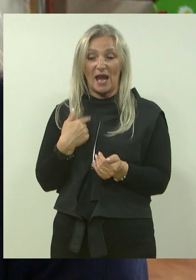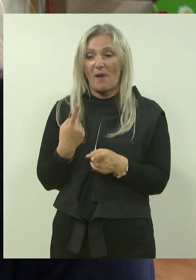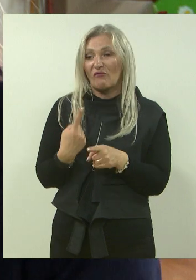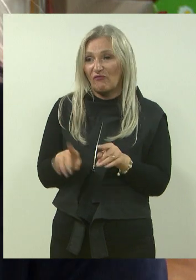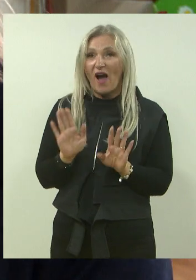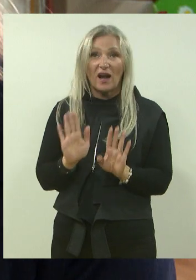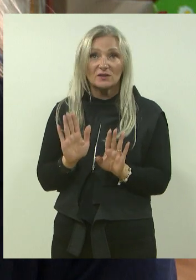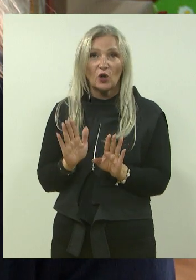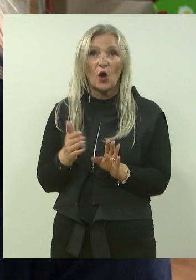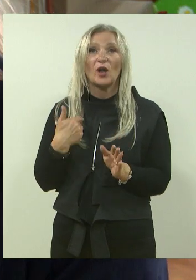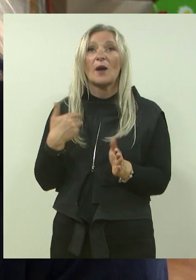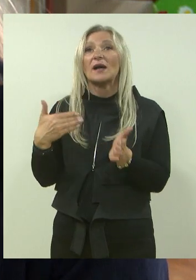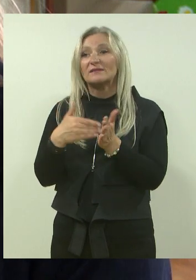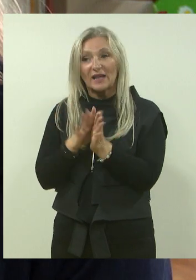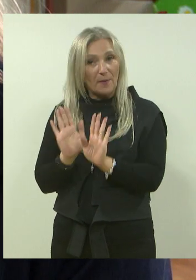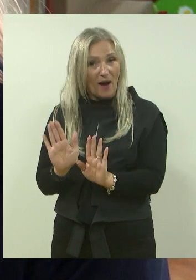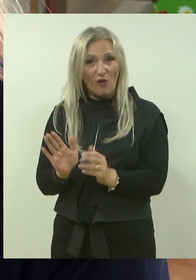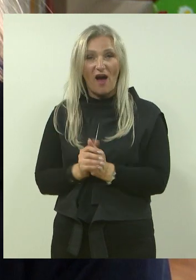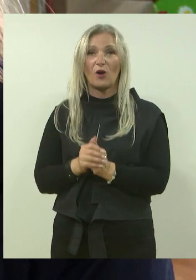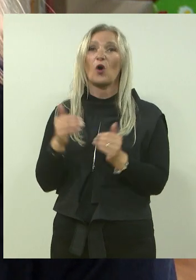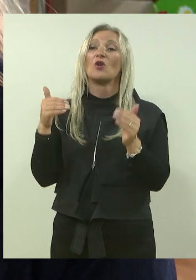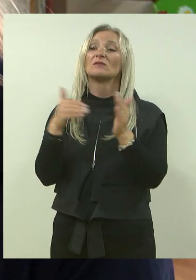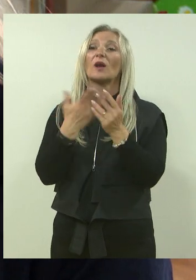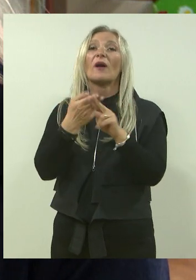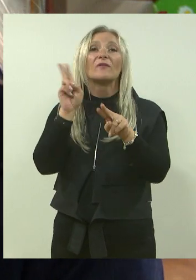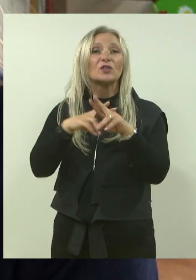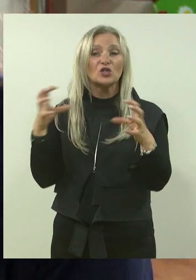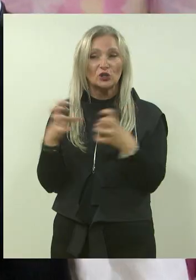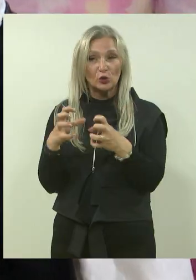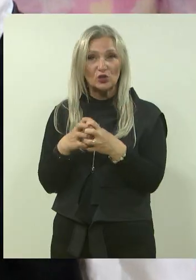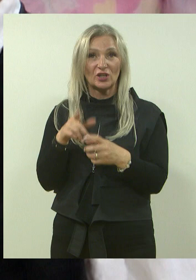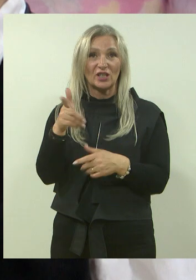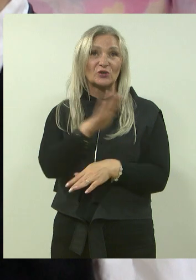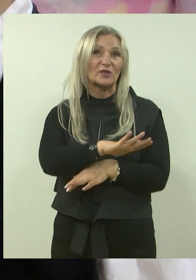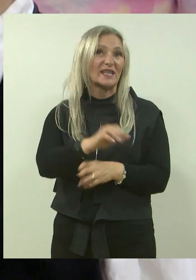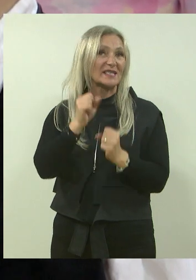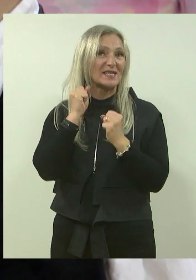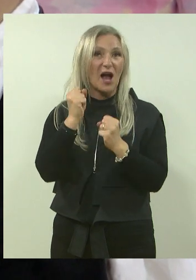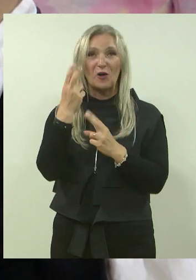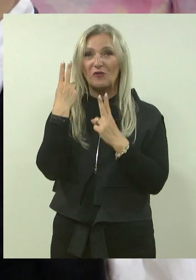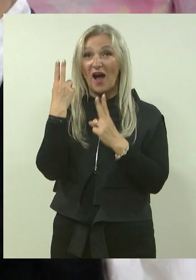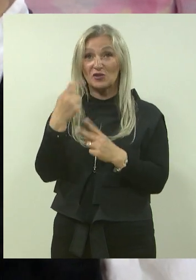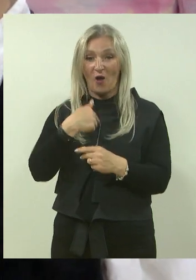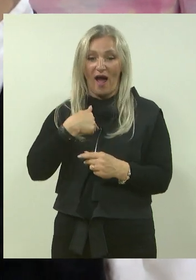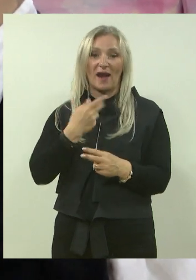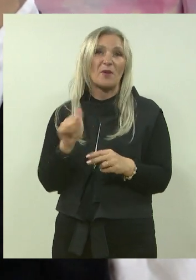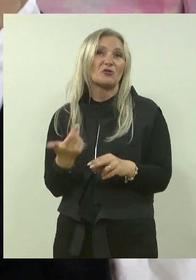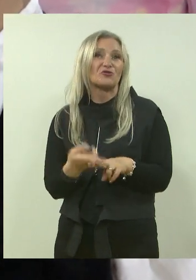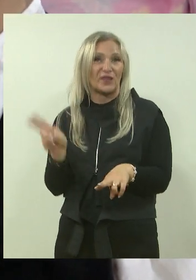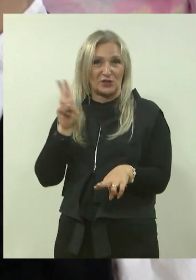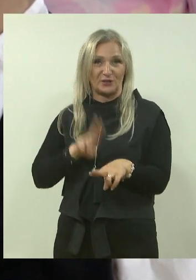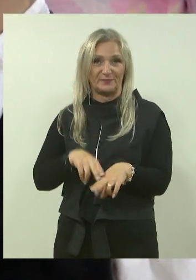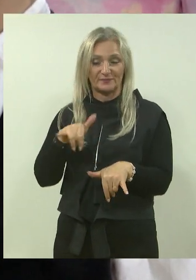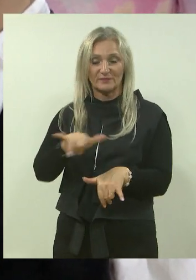to, treba nam to, trebamo se više družiti i mislim da je to djeci jako važno, a nama još i više. I